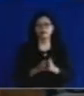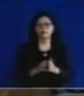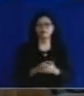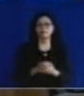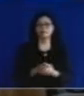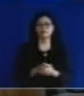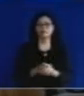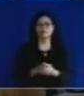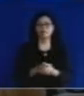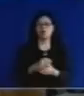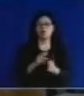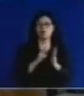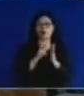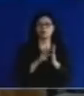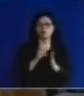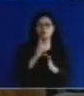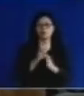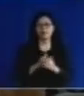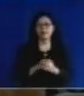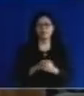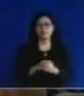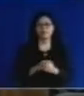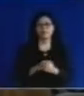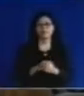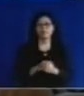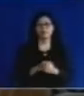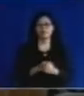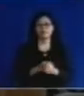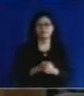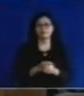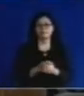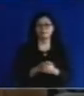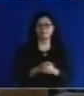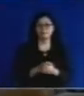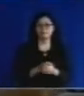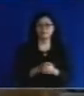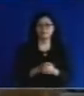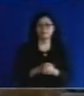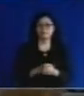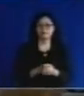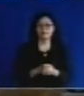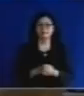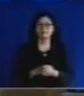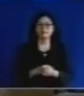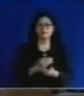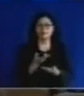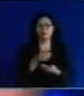waktu 1 menit. Dimulai dari sekarang, silakan bertanya kepada pasangan calon nomor urut 1. Terima kasih,